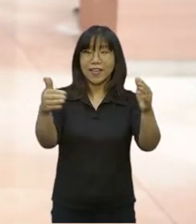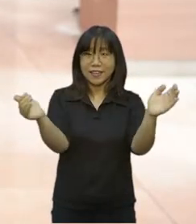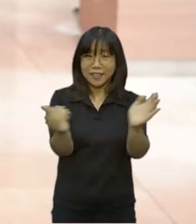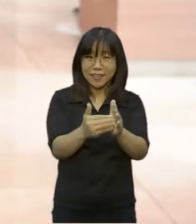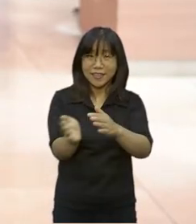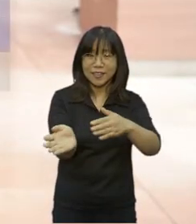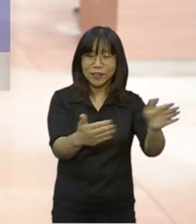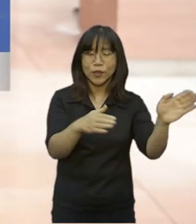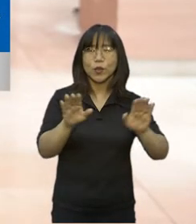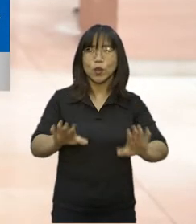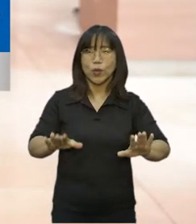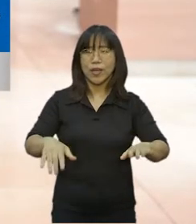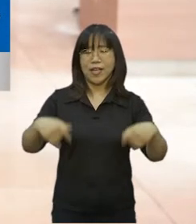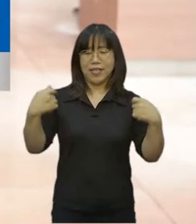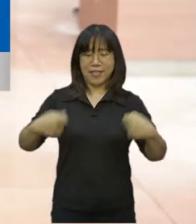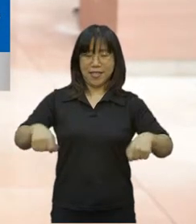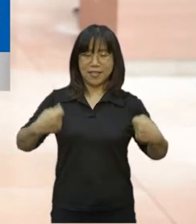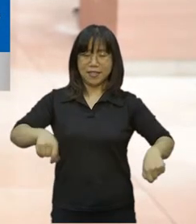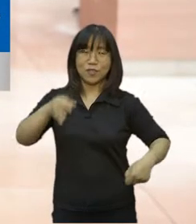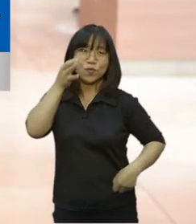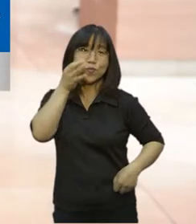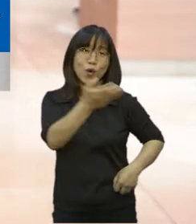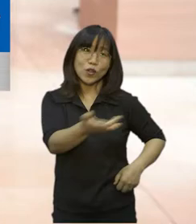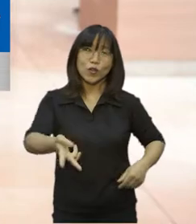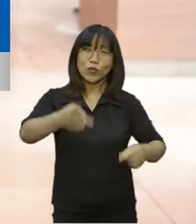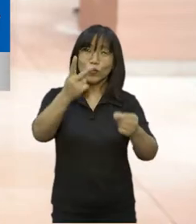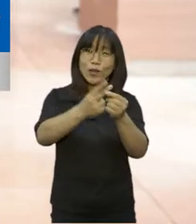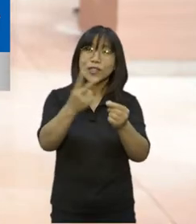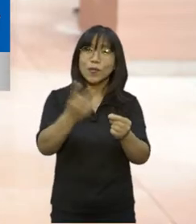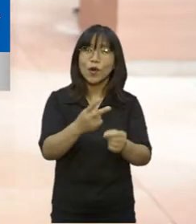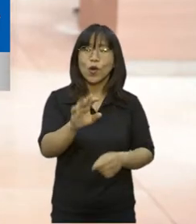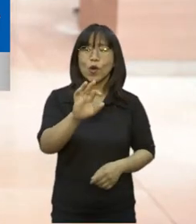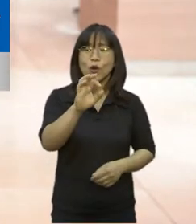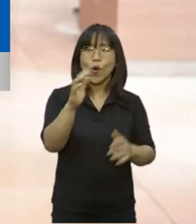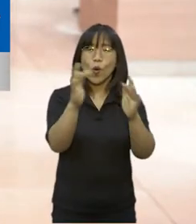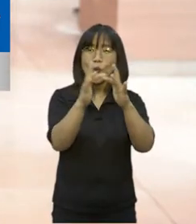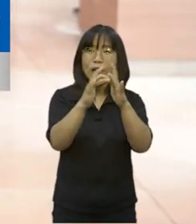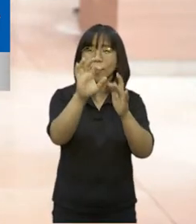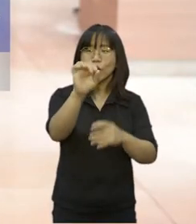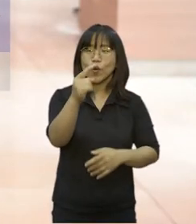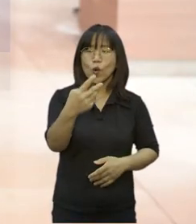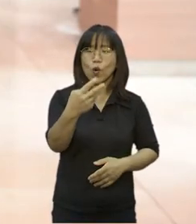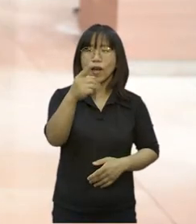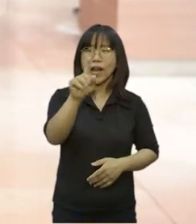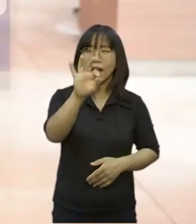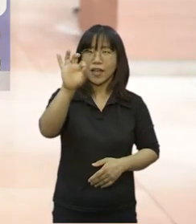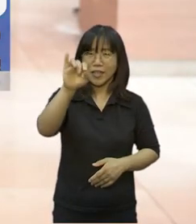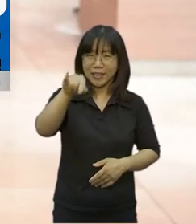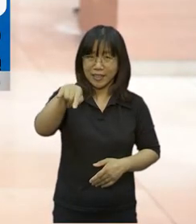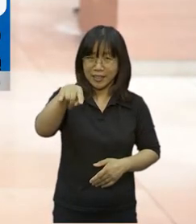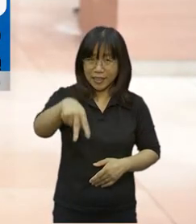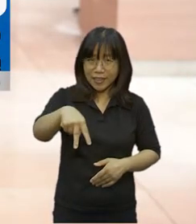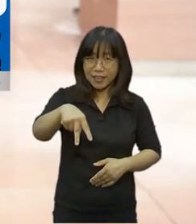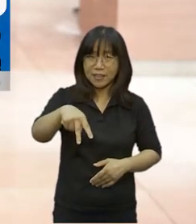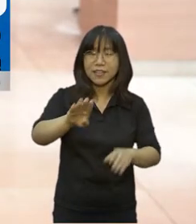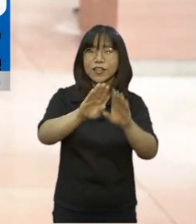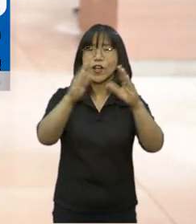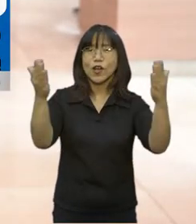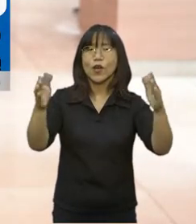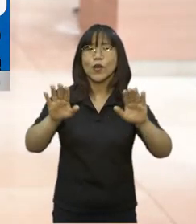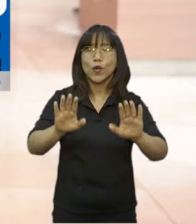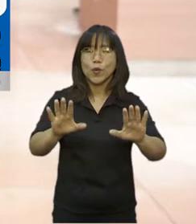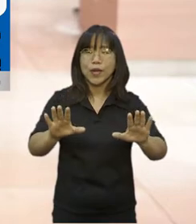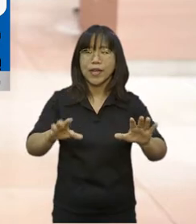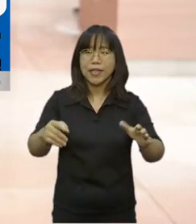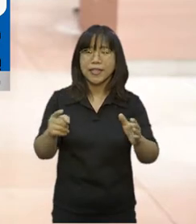청소년들의 댄스 실력을 볼 수 있는 끼발산 프로젝트 2탄 온라인 온라잇이 열립니다. 오는 9월